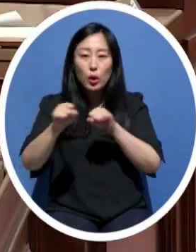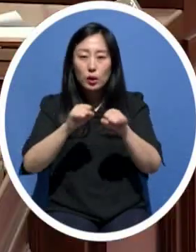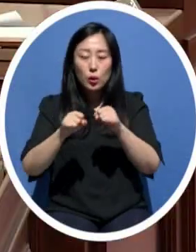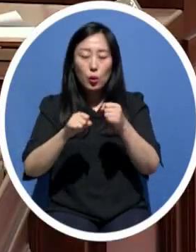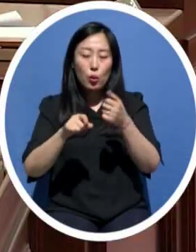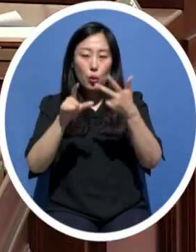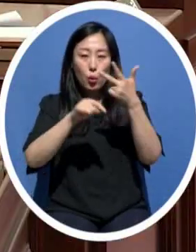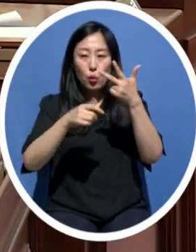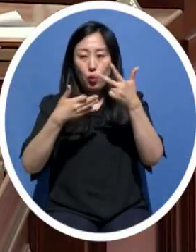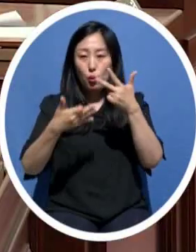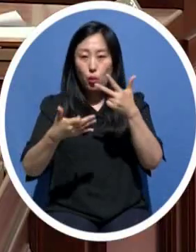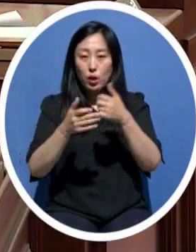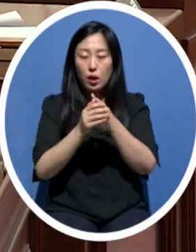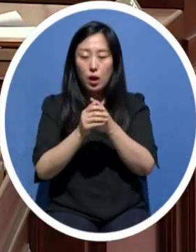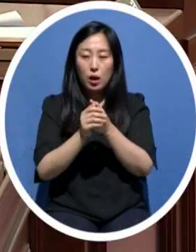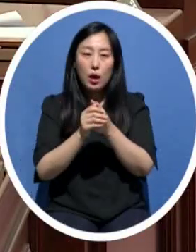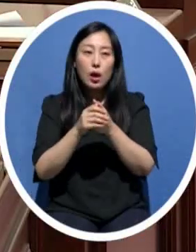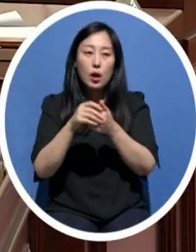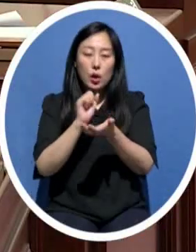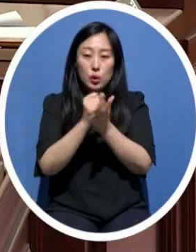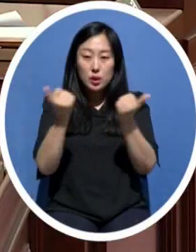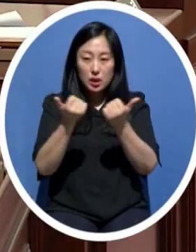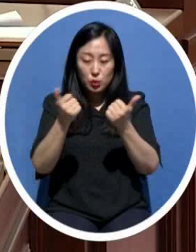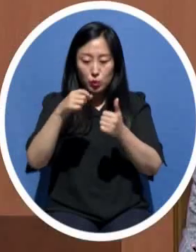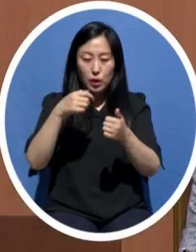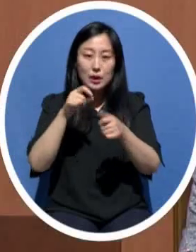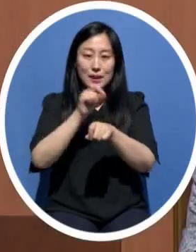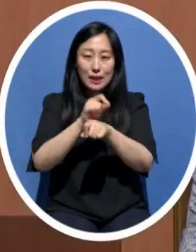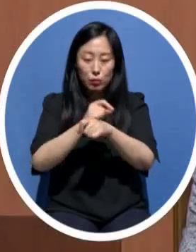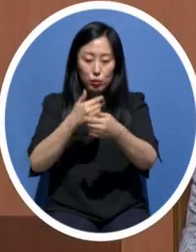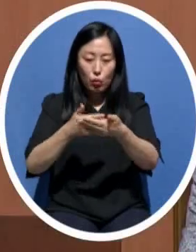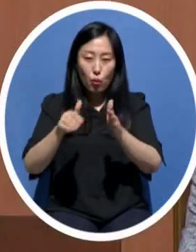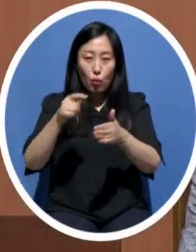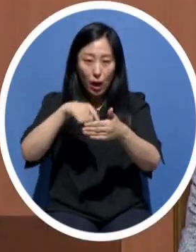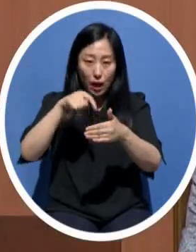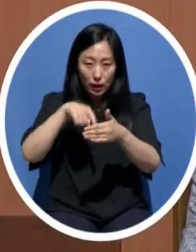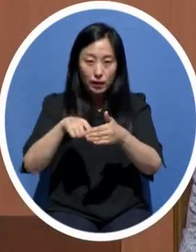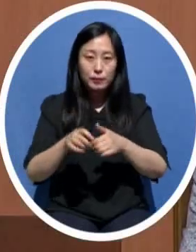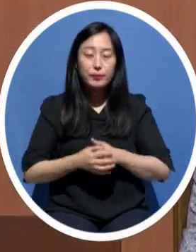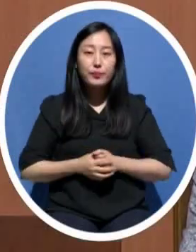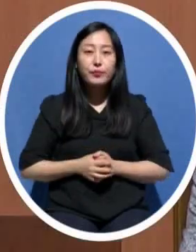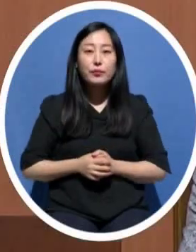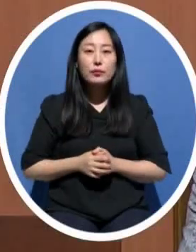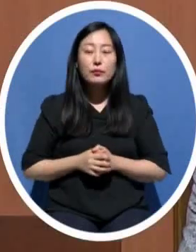19일 연제구의회 위원회실에서 진행됩니다. HCN 뉴스 최원강입니다.